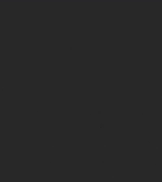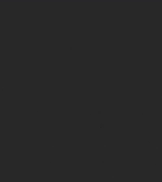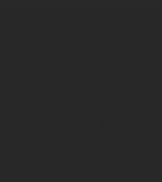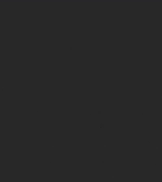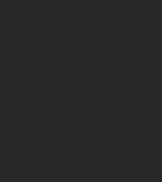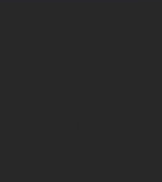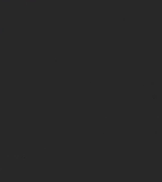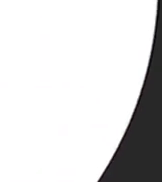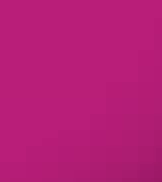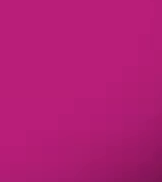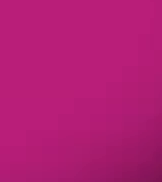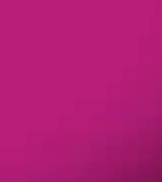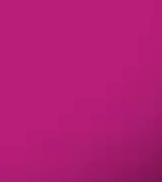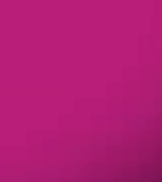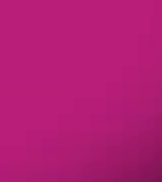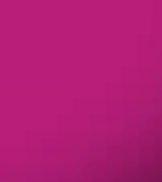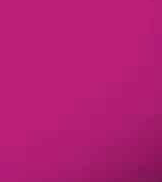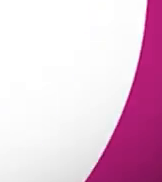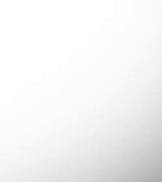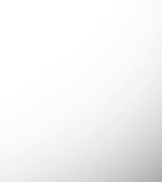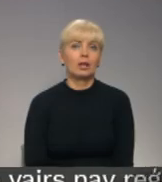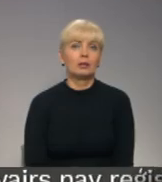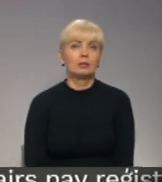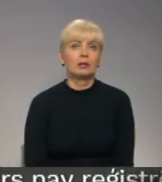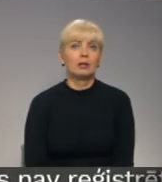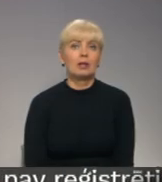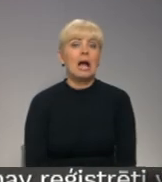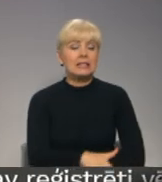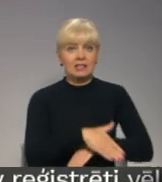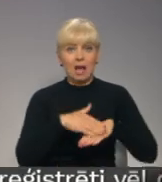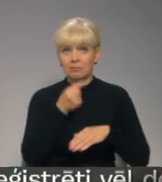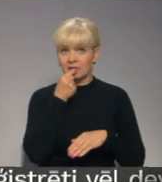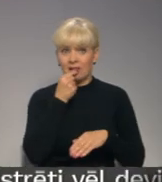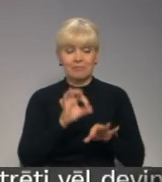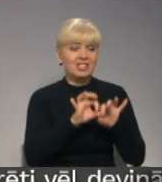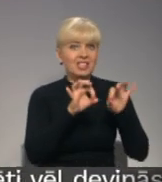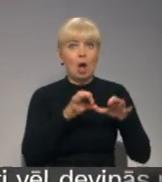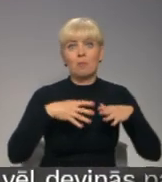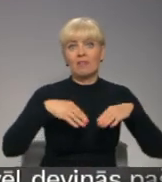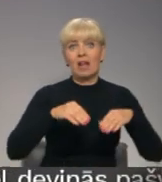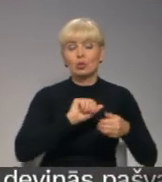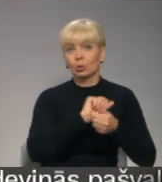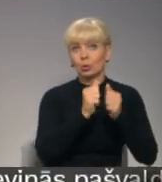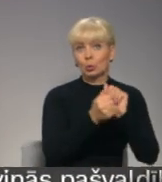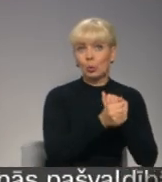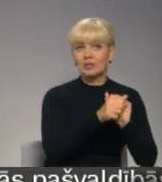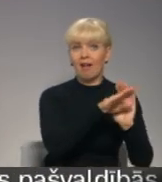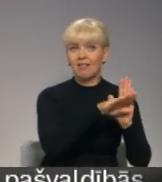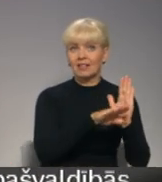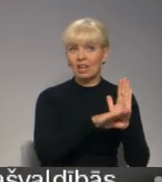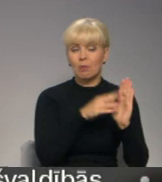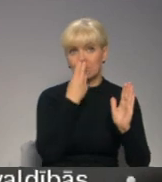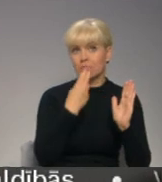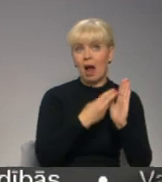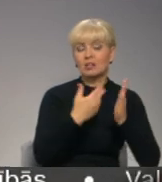Re, viss ēters ir te! Saima septembra sākumā veikusi grozījumus likumā, kas